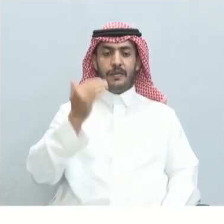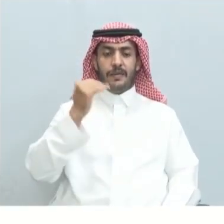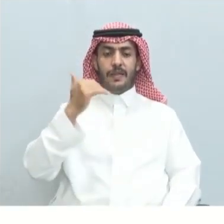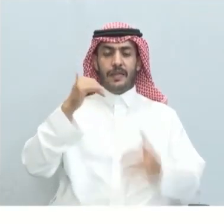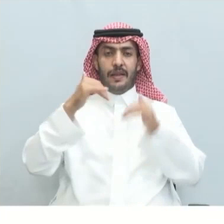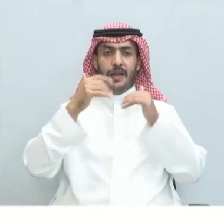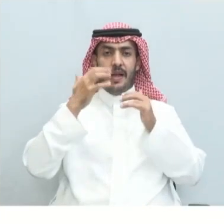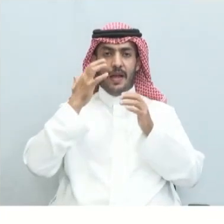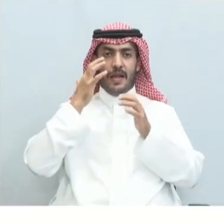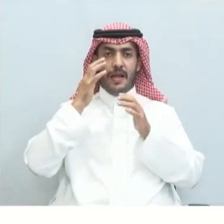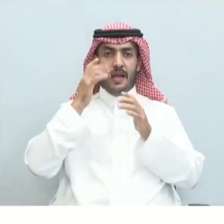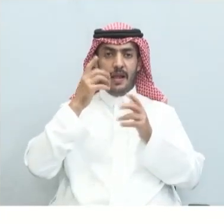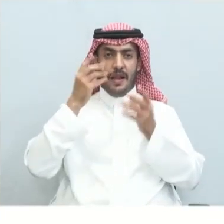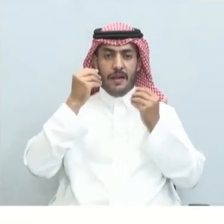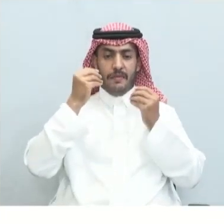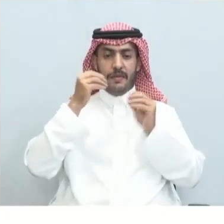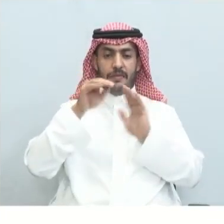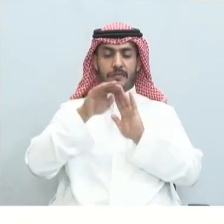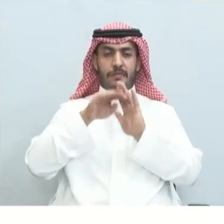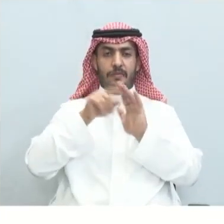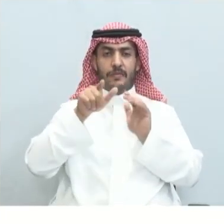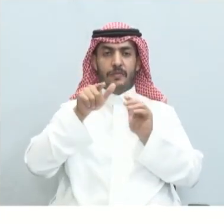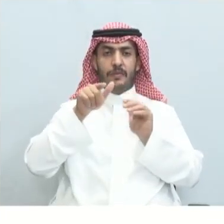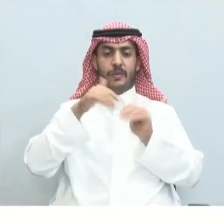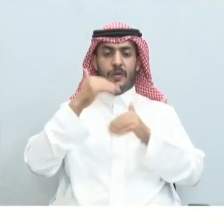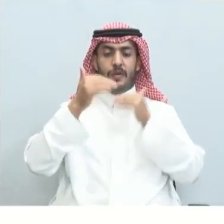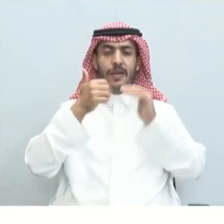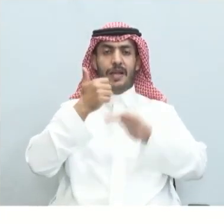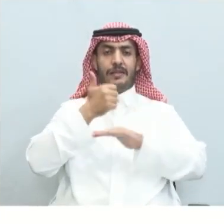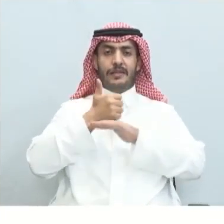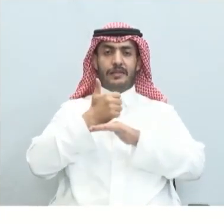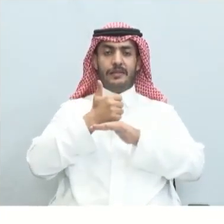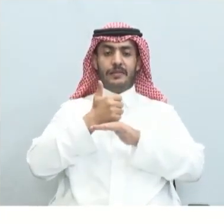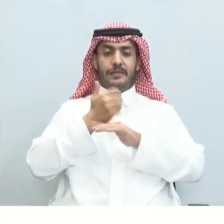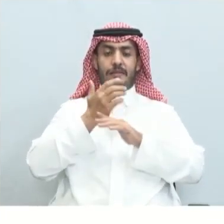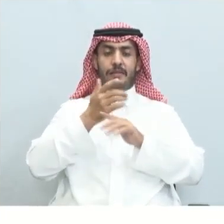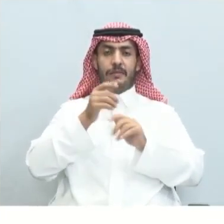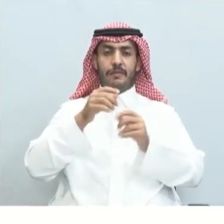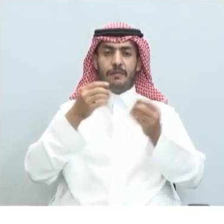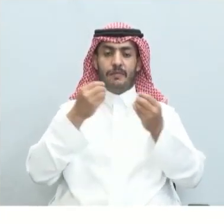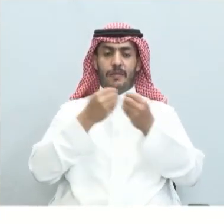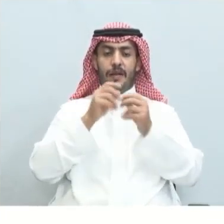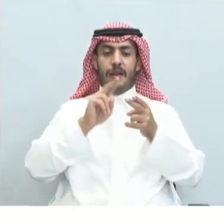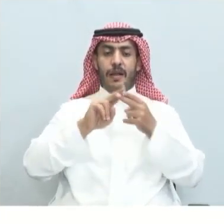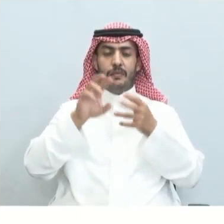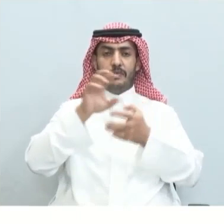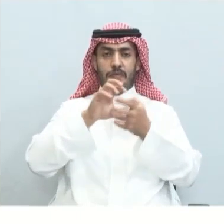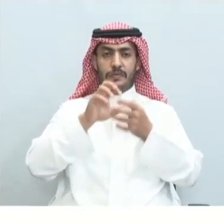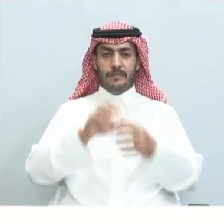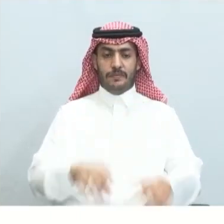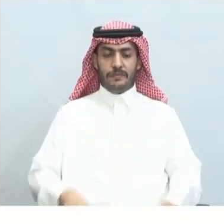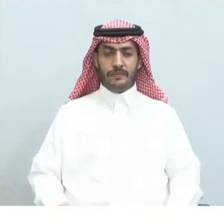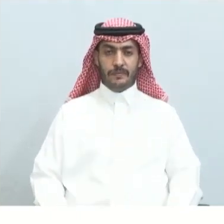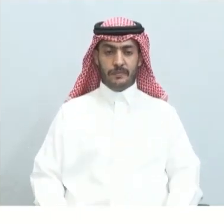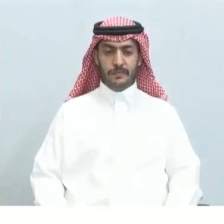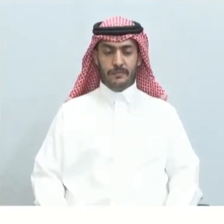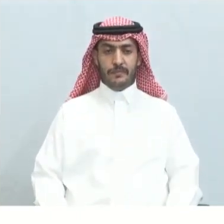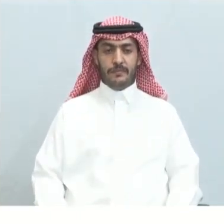الطريقه العلميه هي الخطوات الاساسيه المتبعه في حل المشكلات